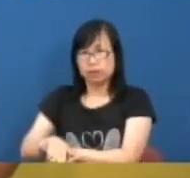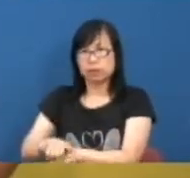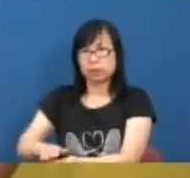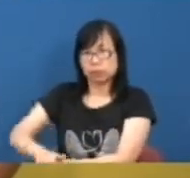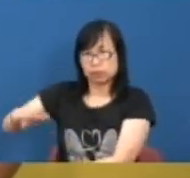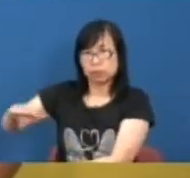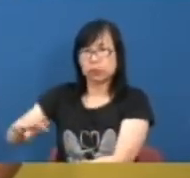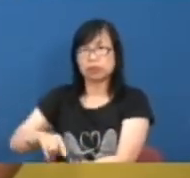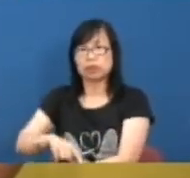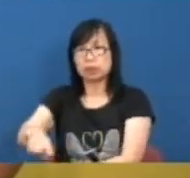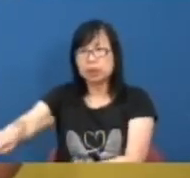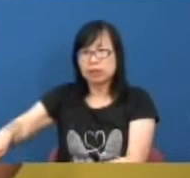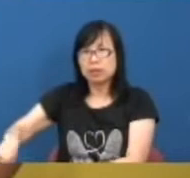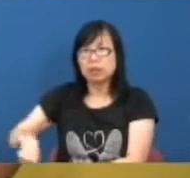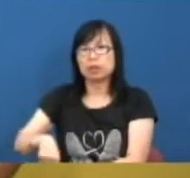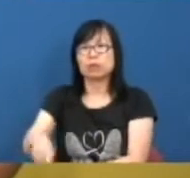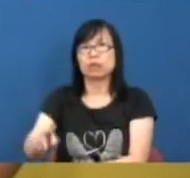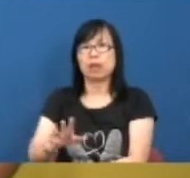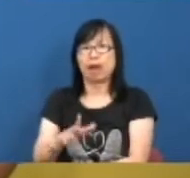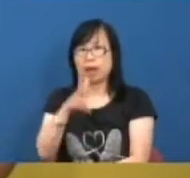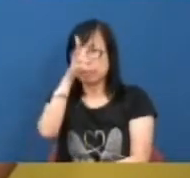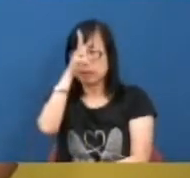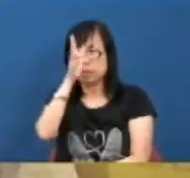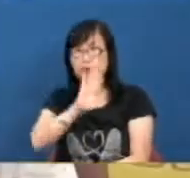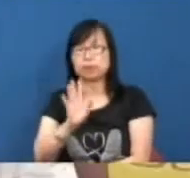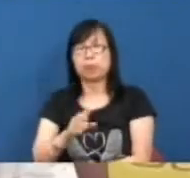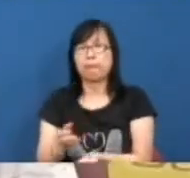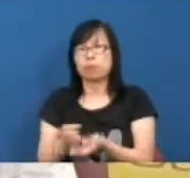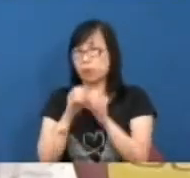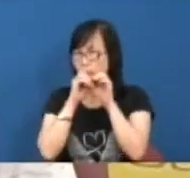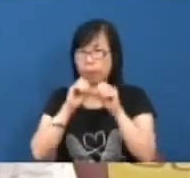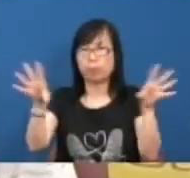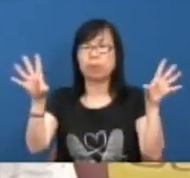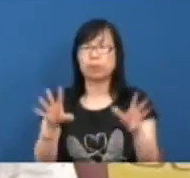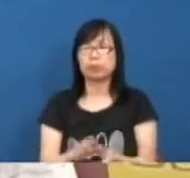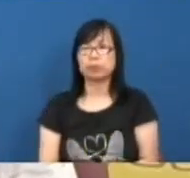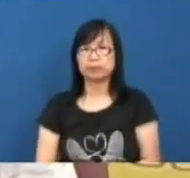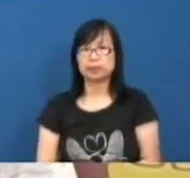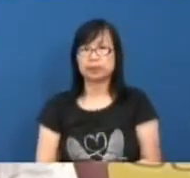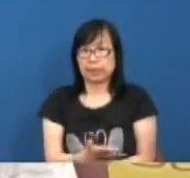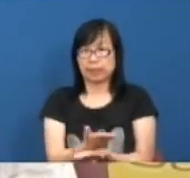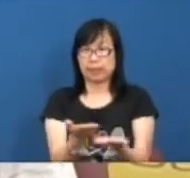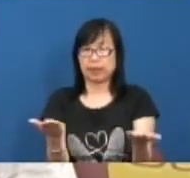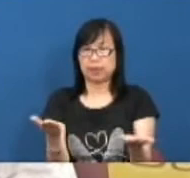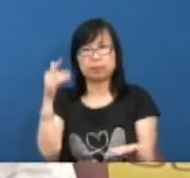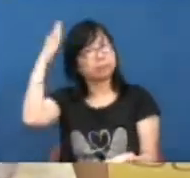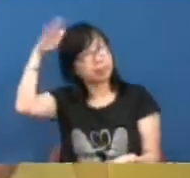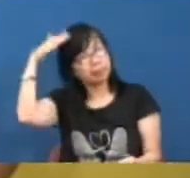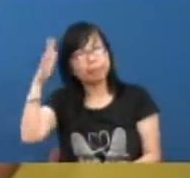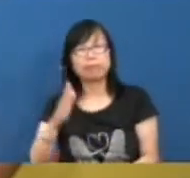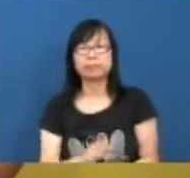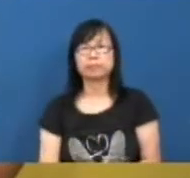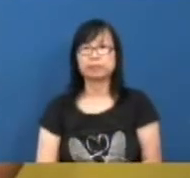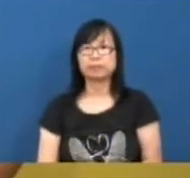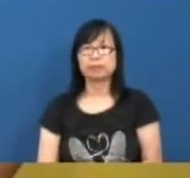咧，政府都唔敢即係顯示出嚟同埋公布嘅嚇。呢方面都即係大家都理解到啦，係嘛？即